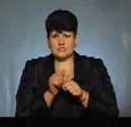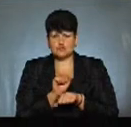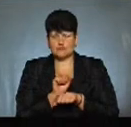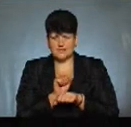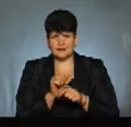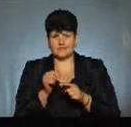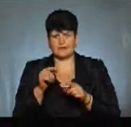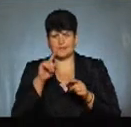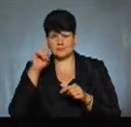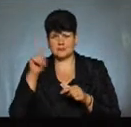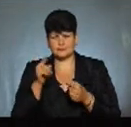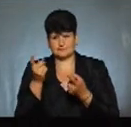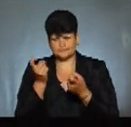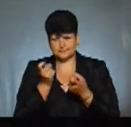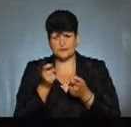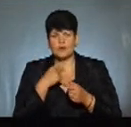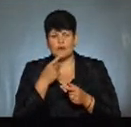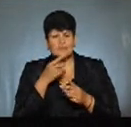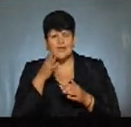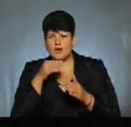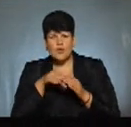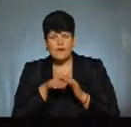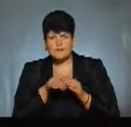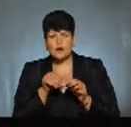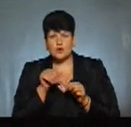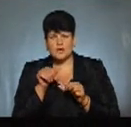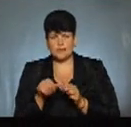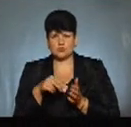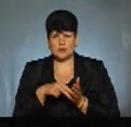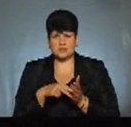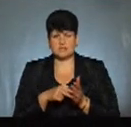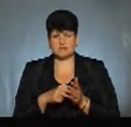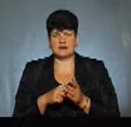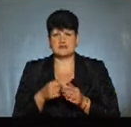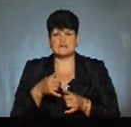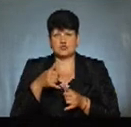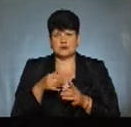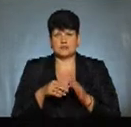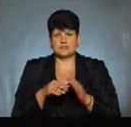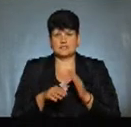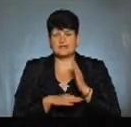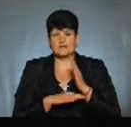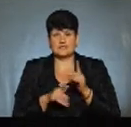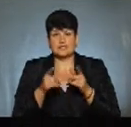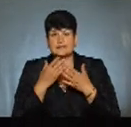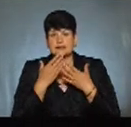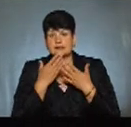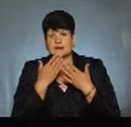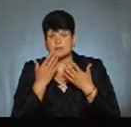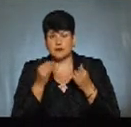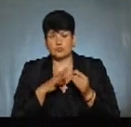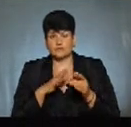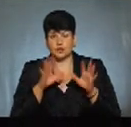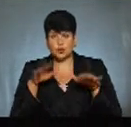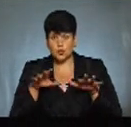ми завжди рекомендуємо людям не ховатися під окремо стоячими високими деревами. Ну, там була зупинка, вони просто не мали вибору. Йшов сильний дощ,